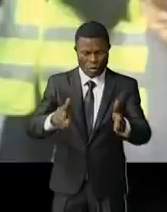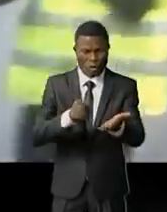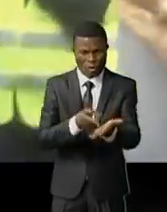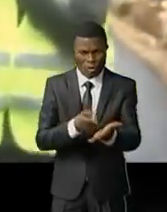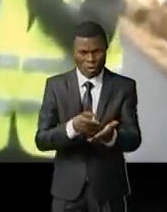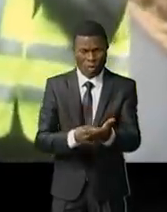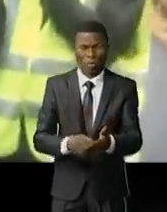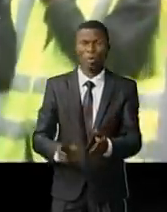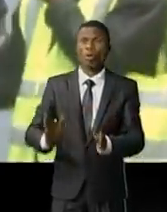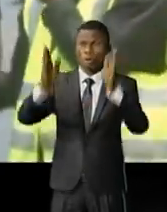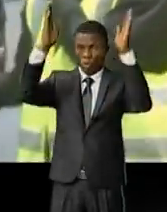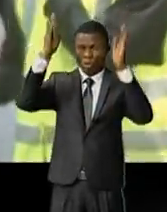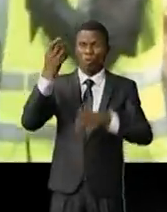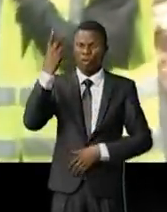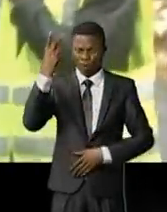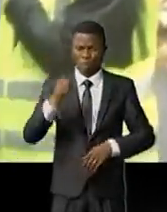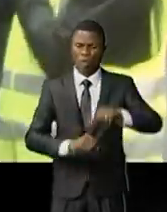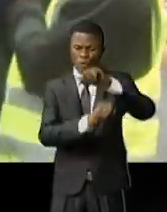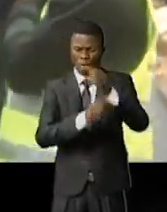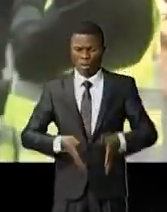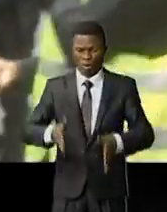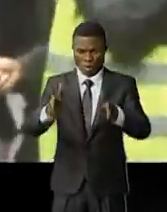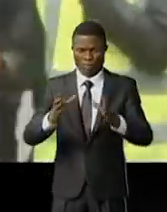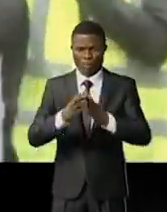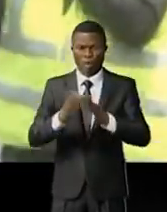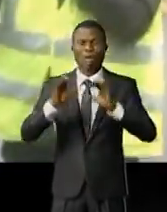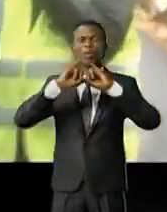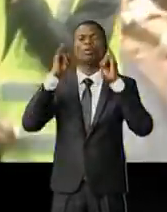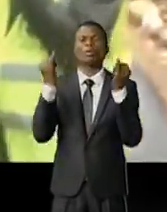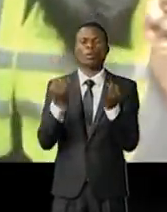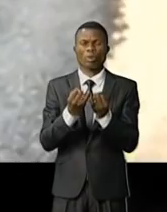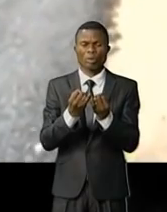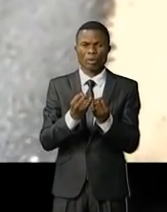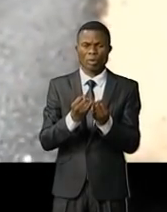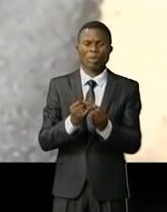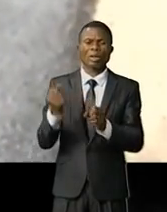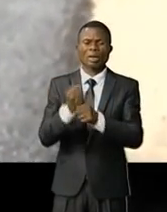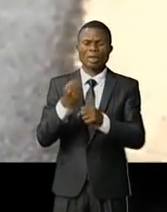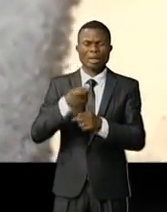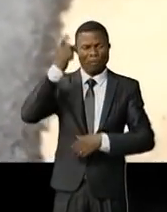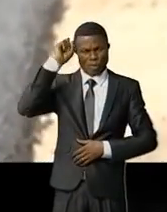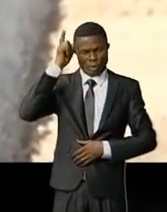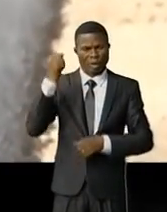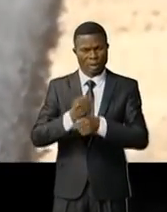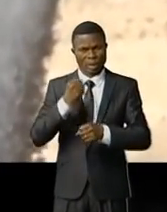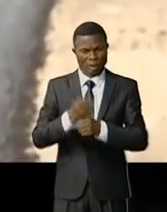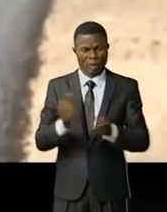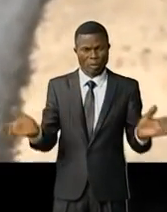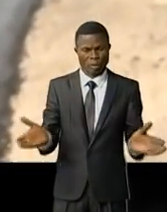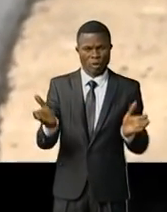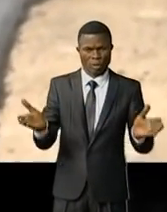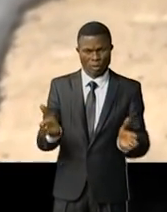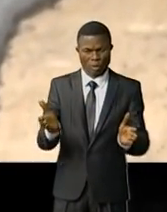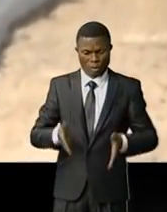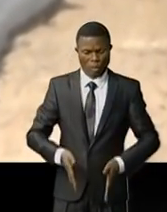de Poto Limanga sur l'axe routier avenue industrielle, ancienne coopérative. Ces travaux de renforcement de